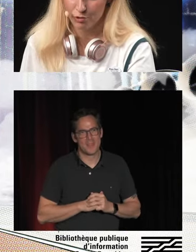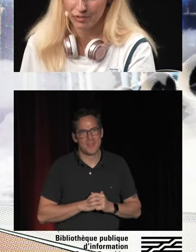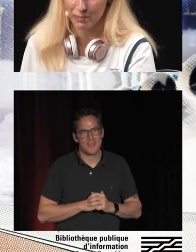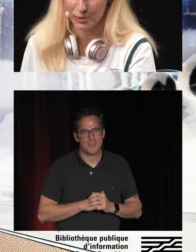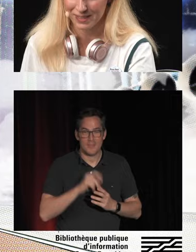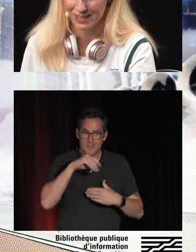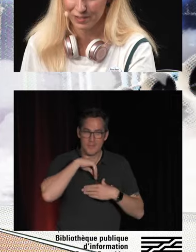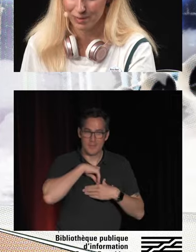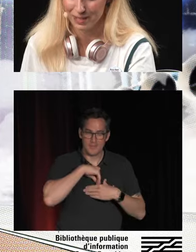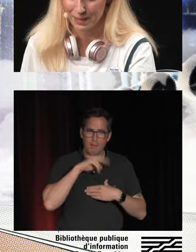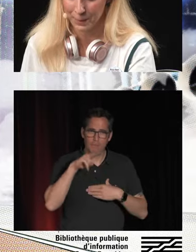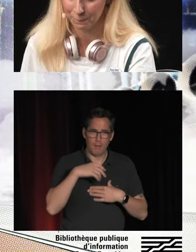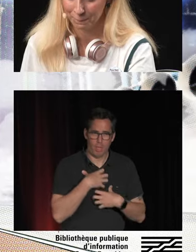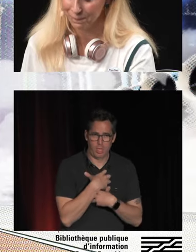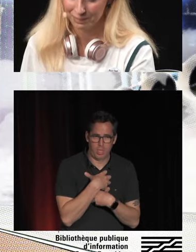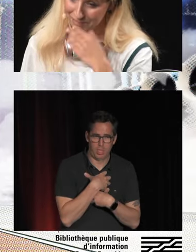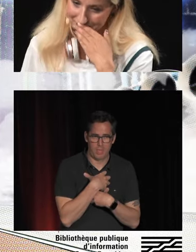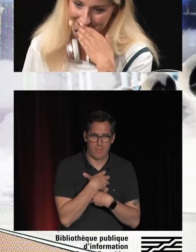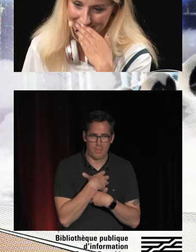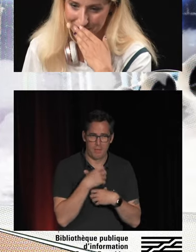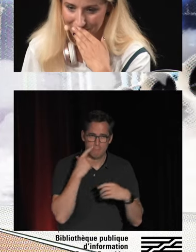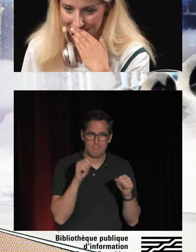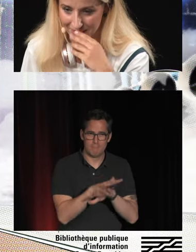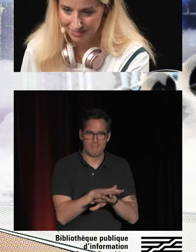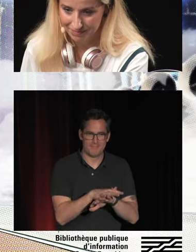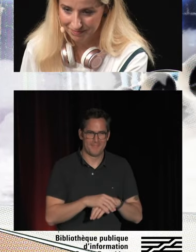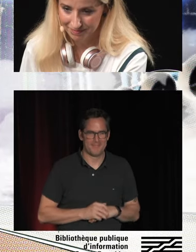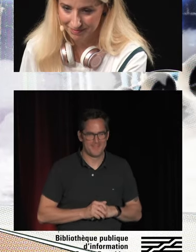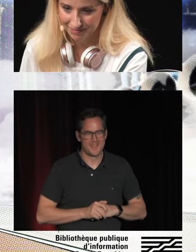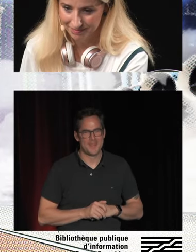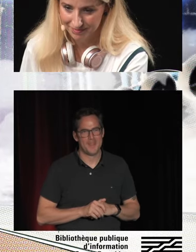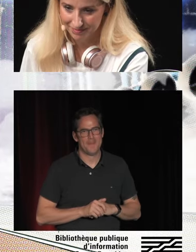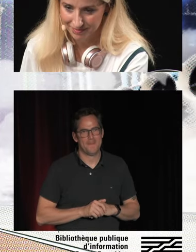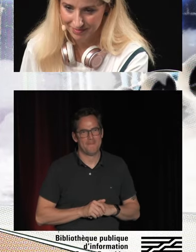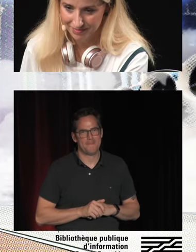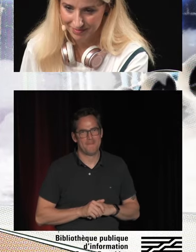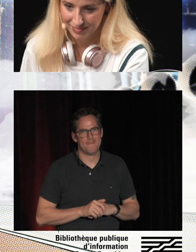Non mais à l'intérieur, je suis en train de pleurer, là ça se voit pas, mais c'est catastrophique.